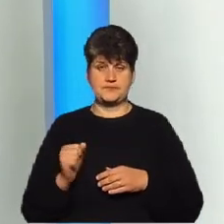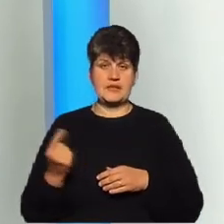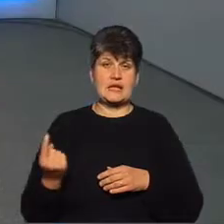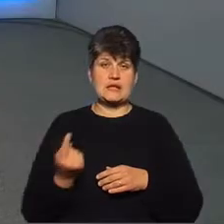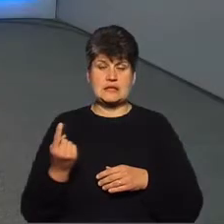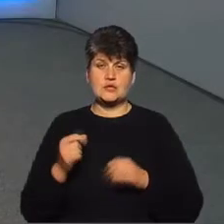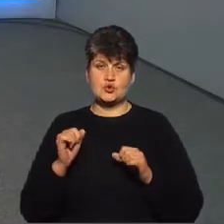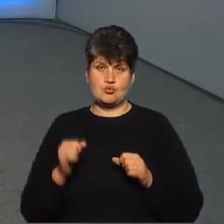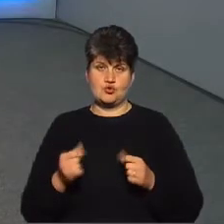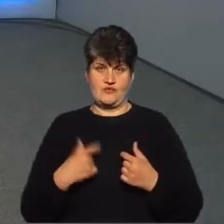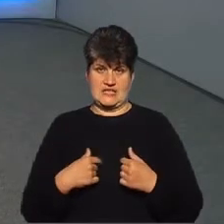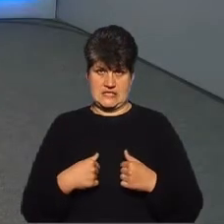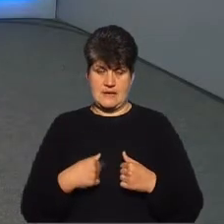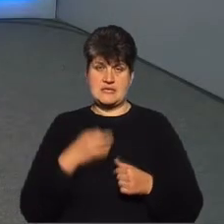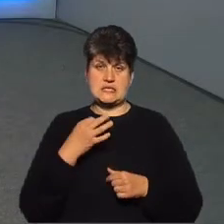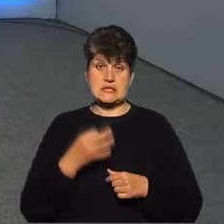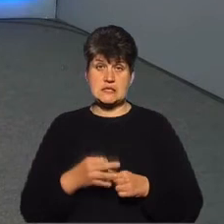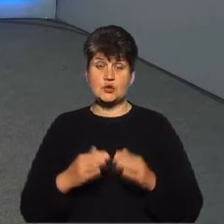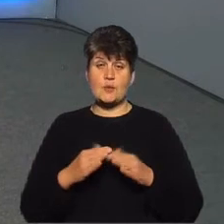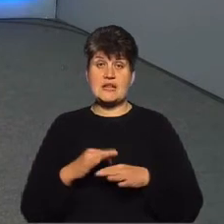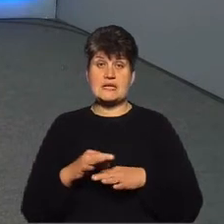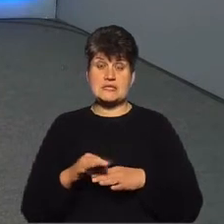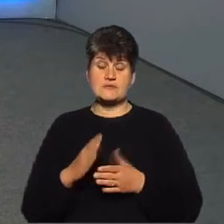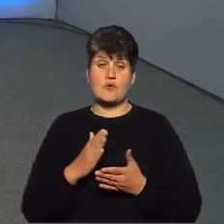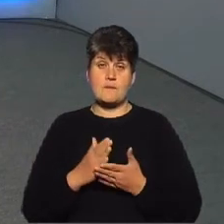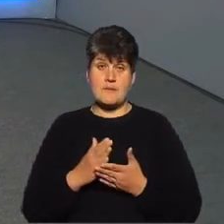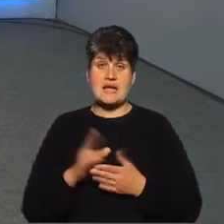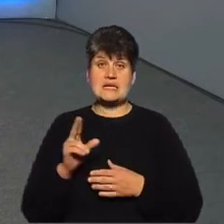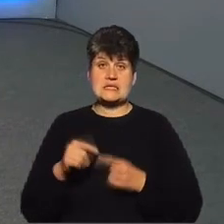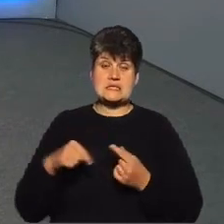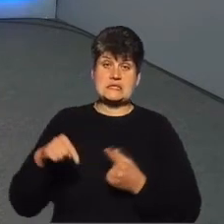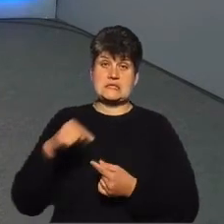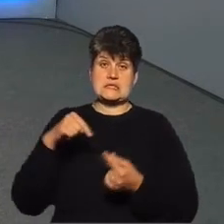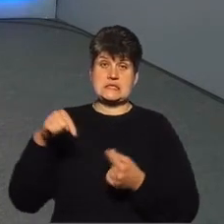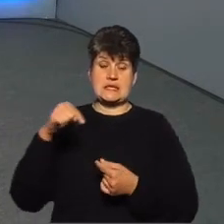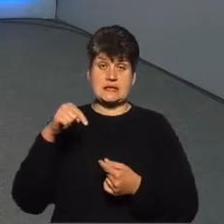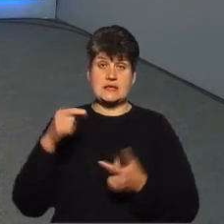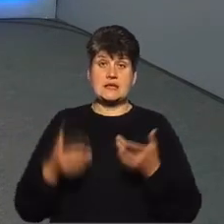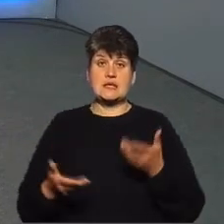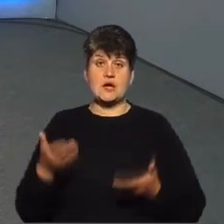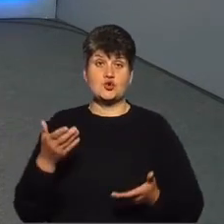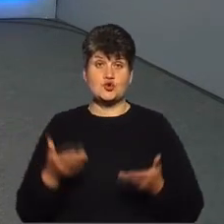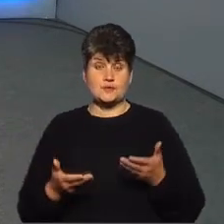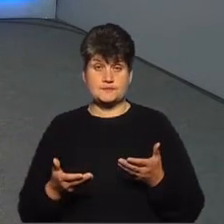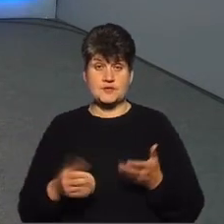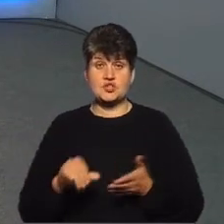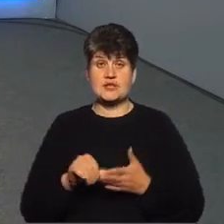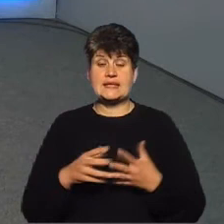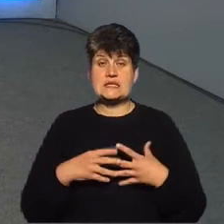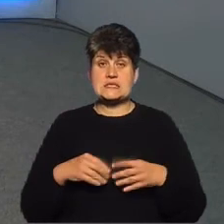від себе сказати, домашнє насильство, воно має певні цикли. Так? І якщо члени сім'ї